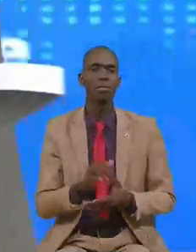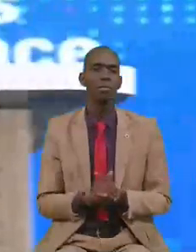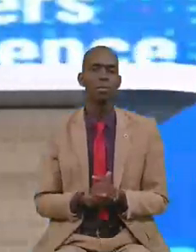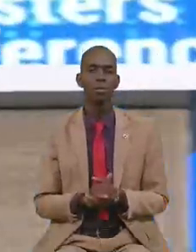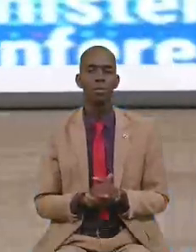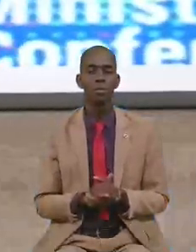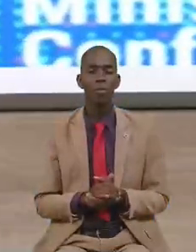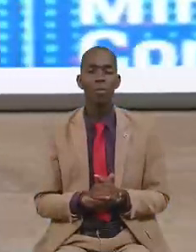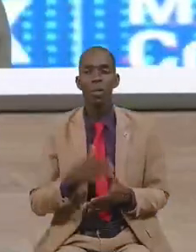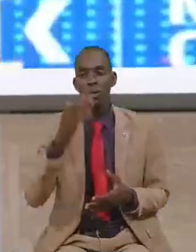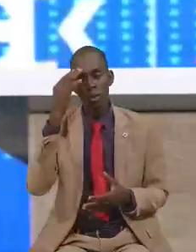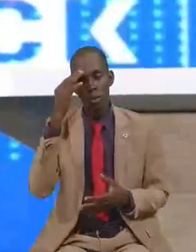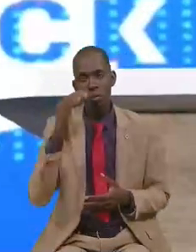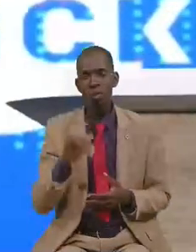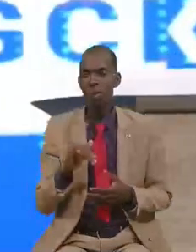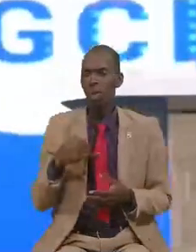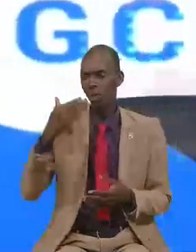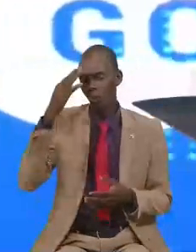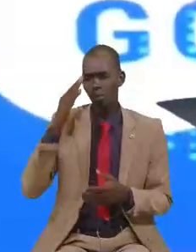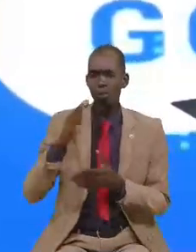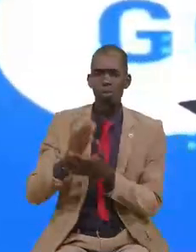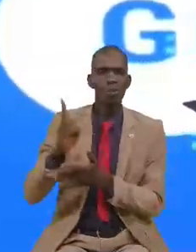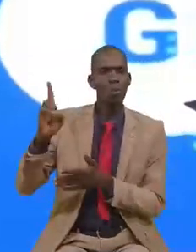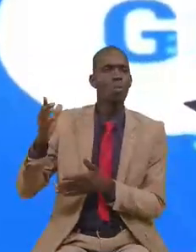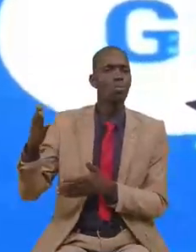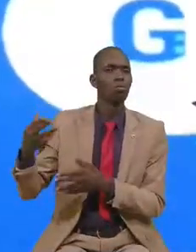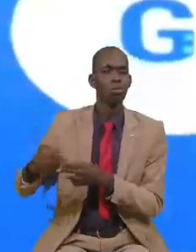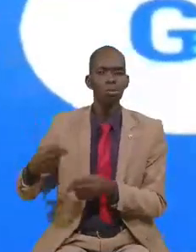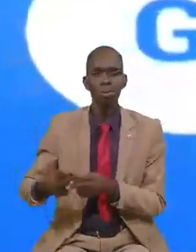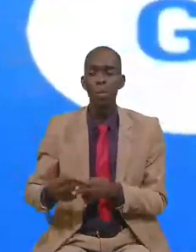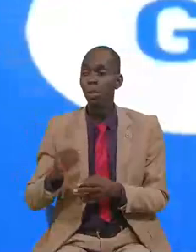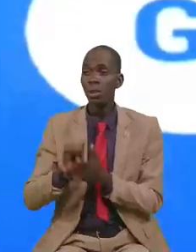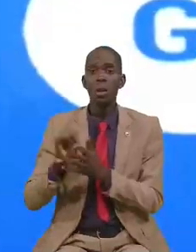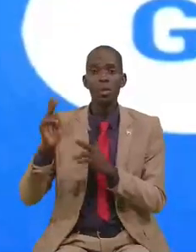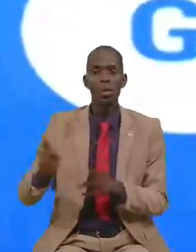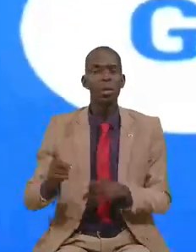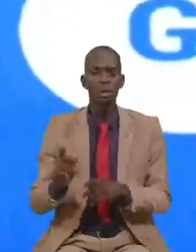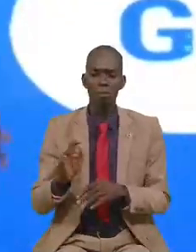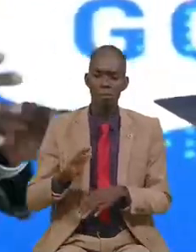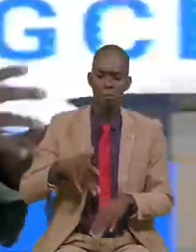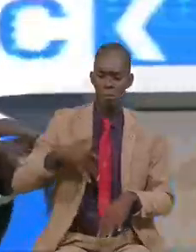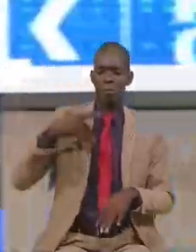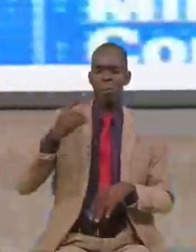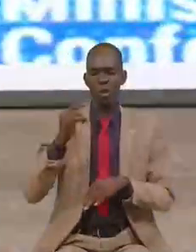Vous pouvez connaître le nom. Chomron avait senti l'appel de Dieu.